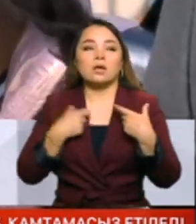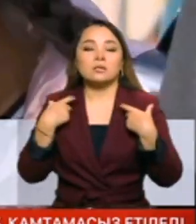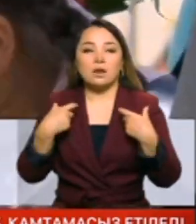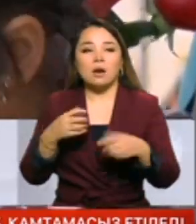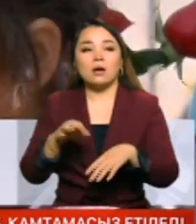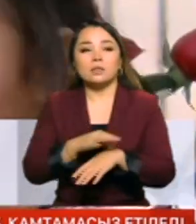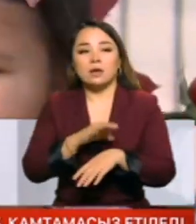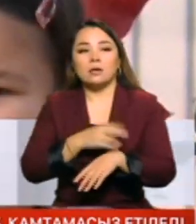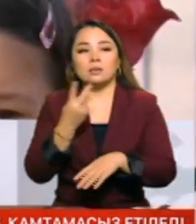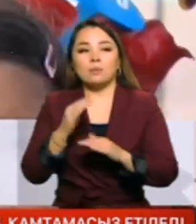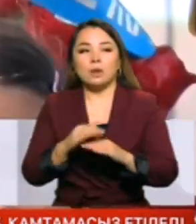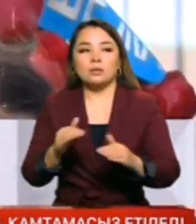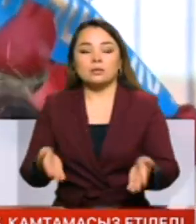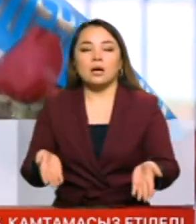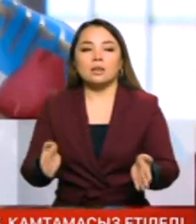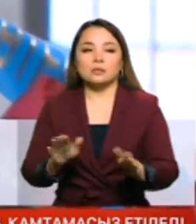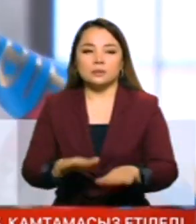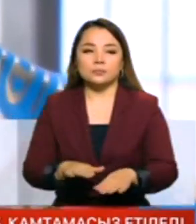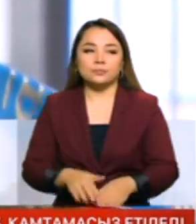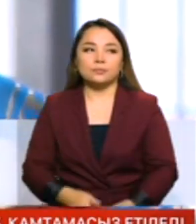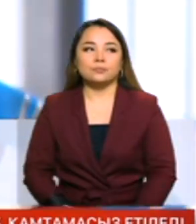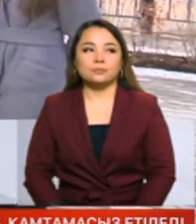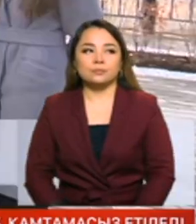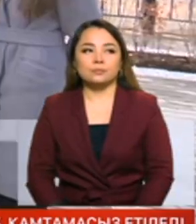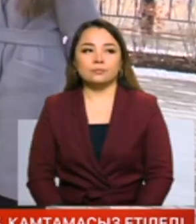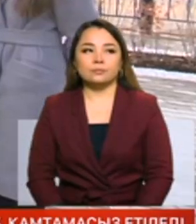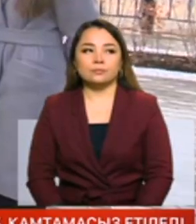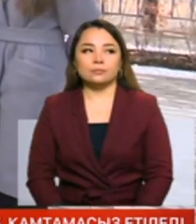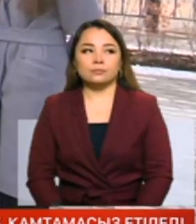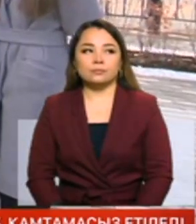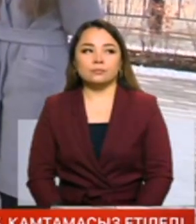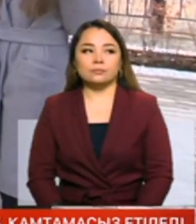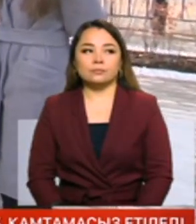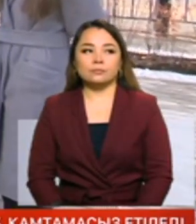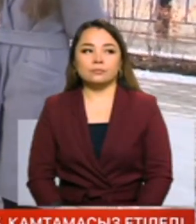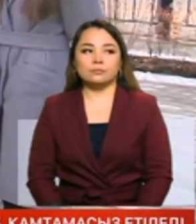әйелі мен екі баласы қалды. Тәуірбек Бозекен, Сұңқарбек Қайсин, Қазақстан ұлттық арнасы.